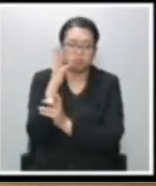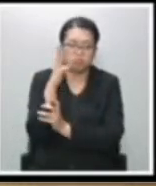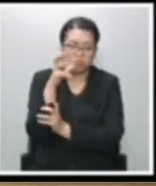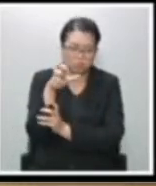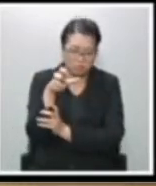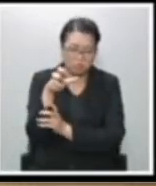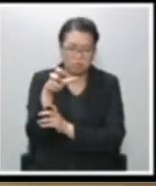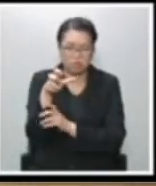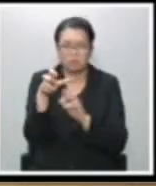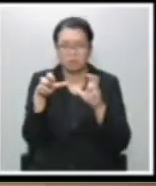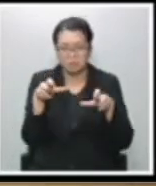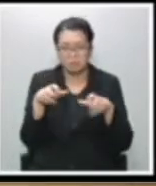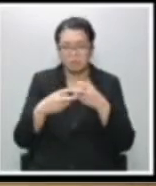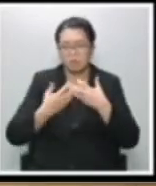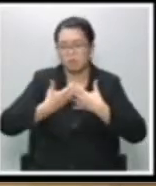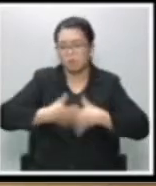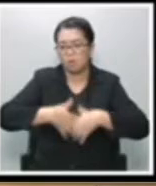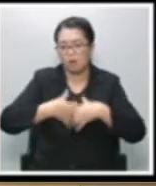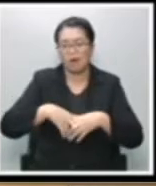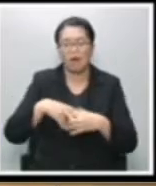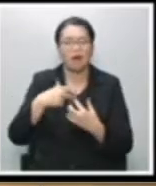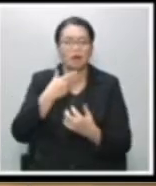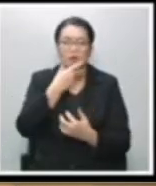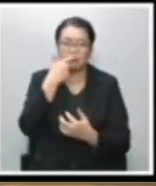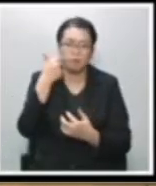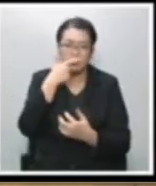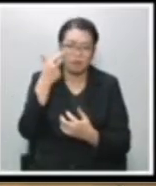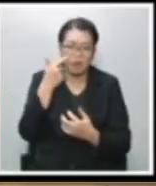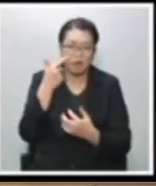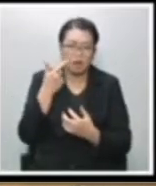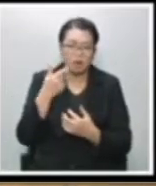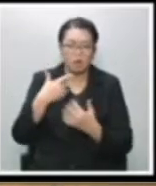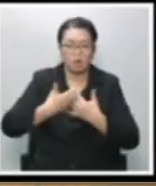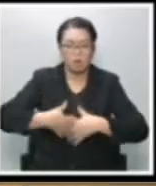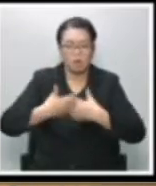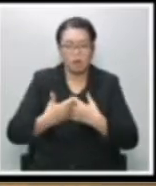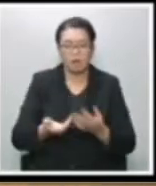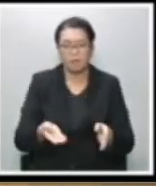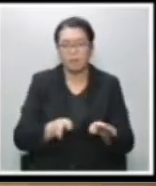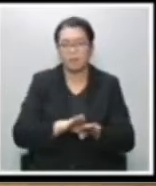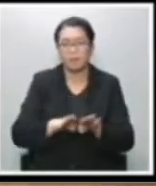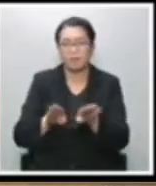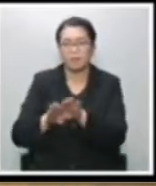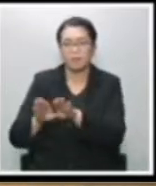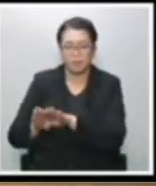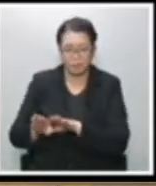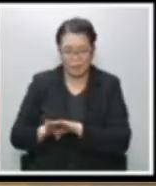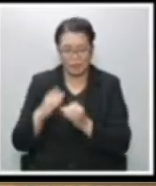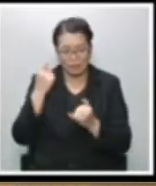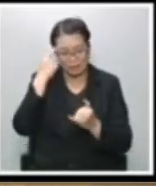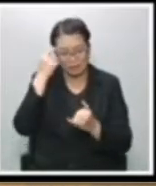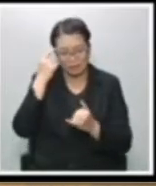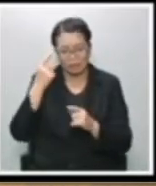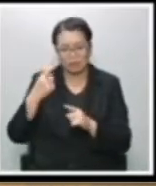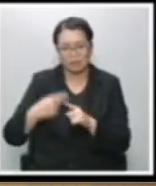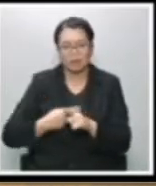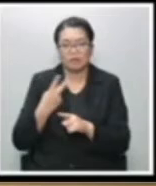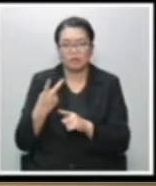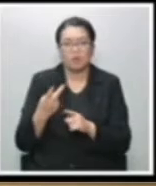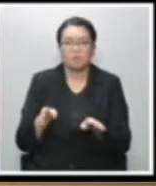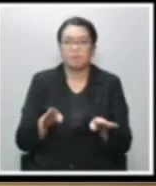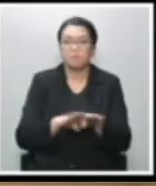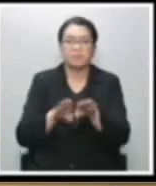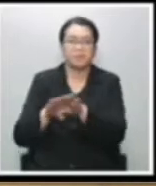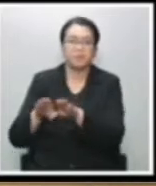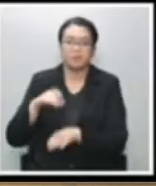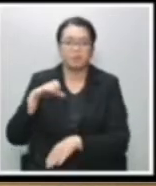านน้ำตาลนะครับที่รับซื้ออ้อยเนี่ยก็ทยอยปิดนะครับซึ่งคาดว่าถึงสิ้นเดือนกุมภาพันธ์เนี่ยก็คงจะปิดหมดแล้วเพราะ